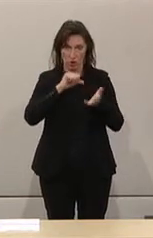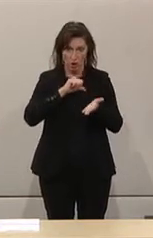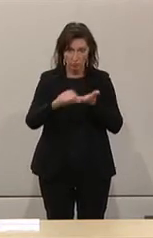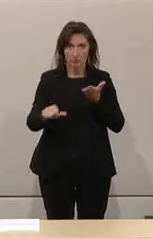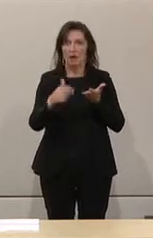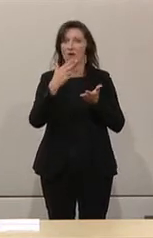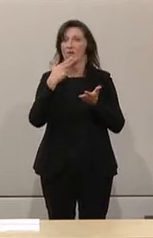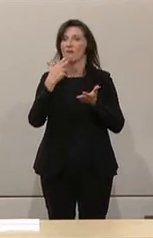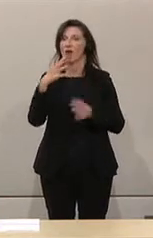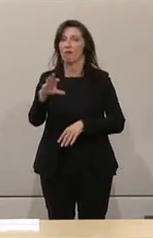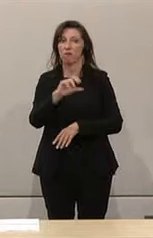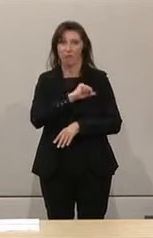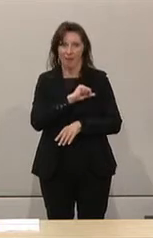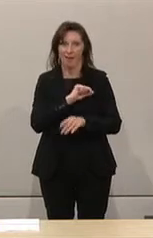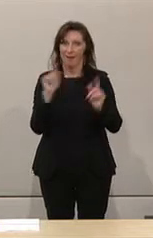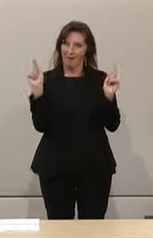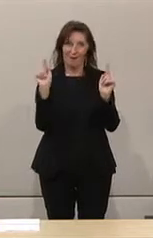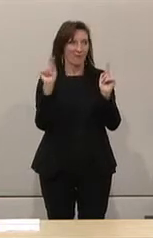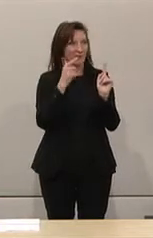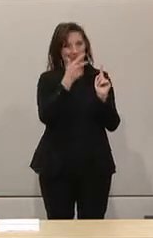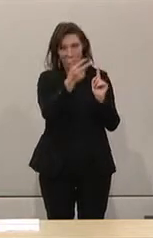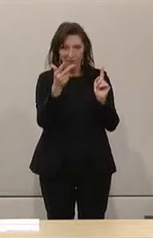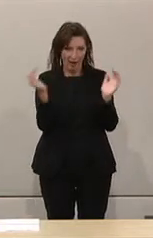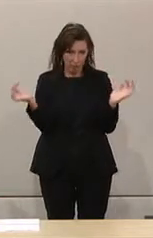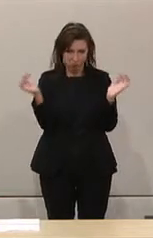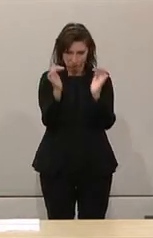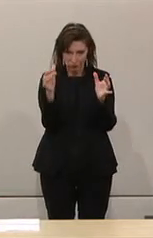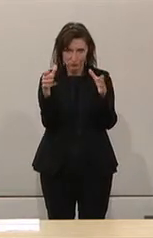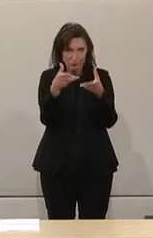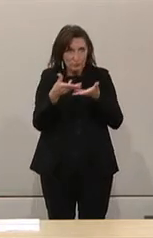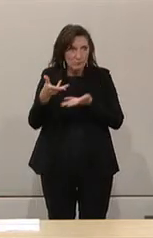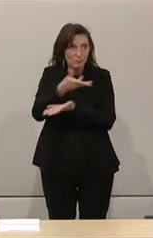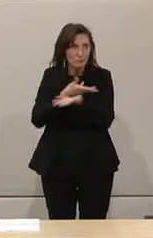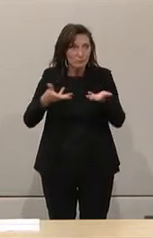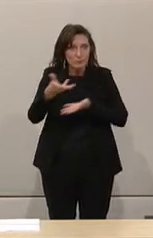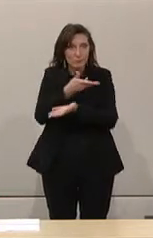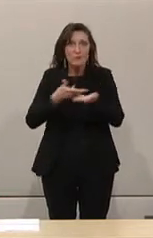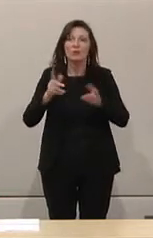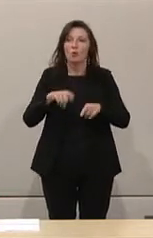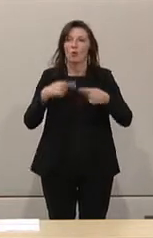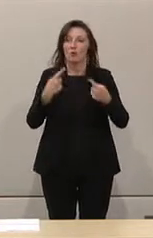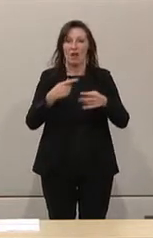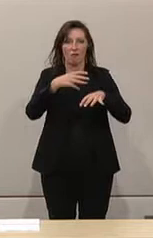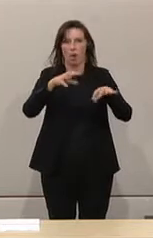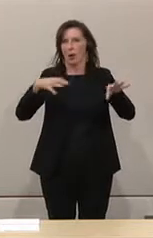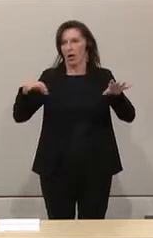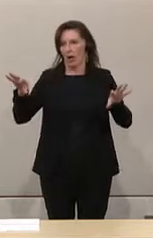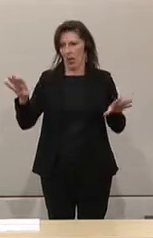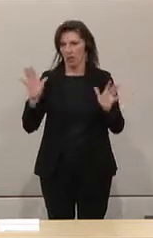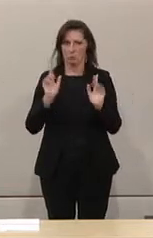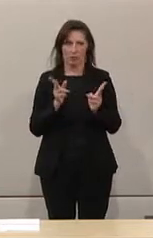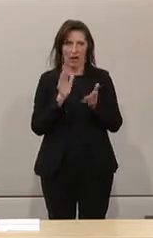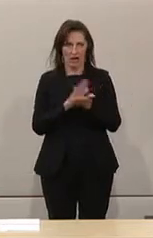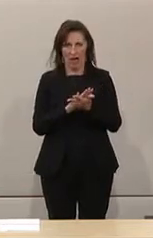Ort zusammenkommen. Und dann kann Föderalismus auch funktionieren, nämlich anders, als er bisher in diesem